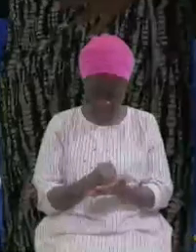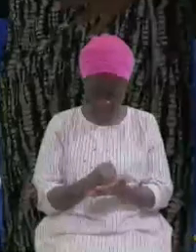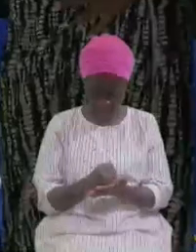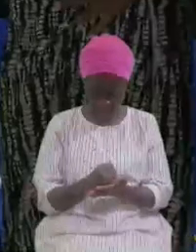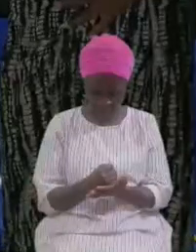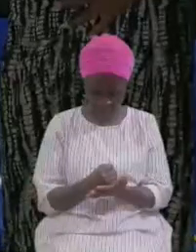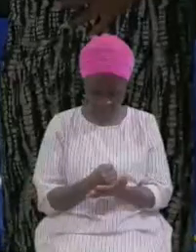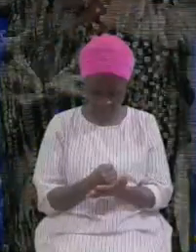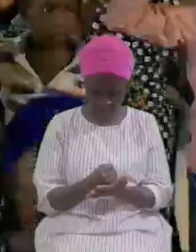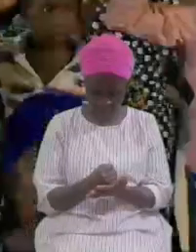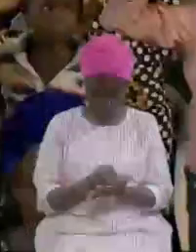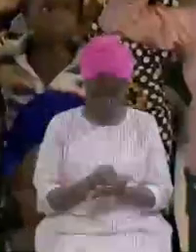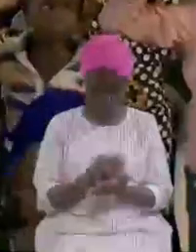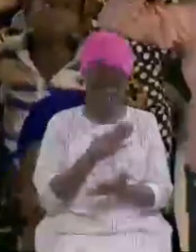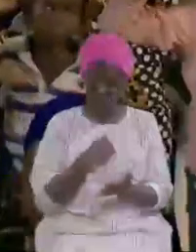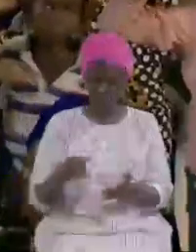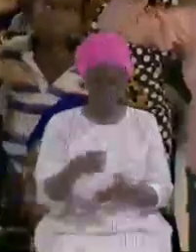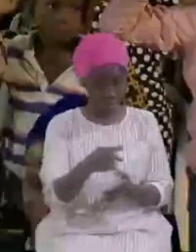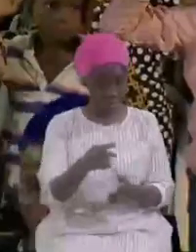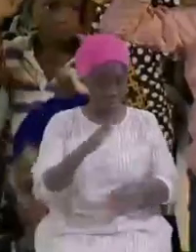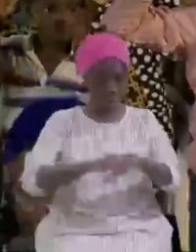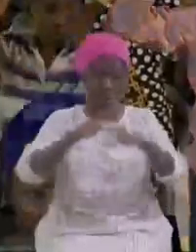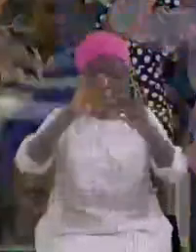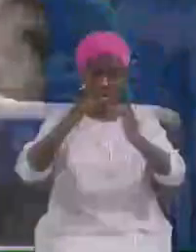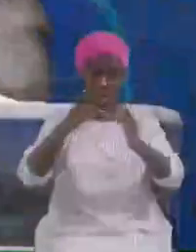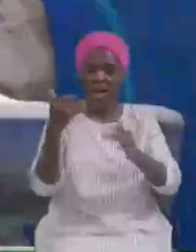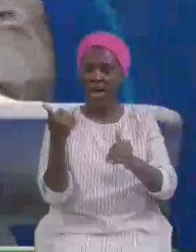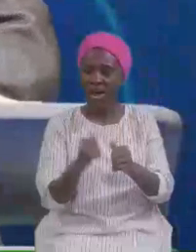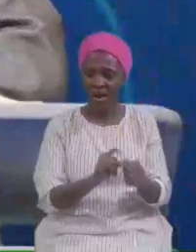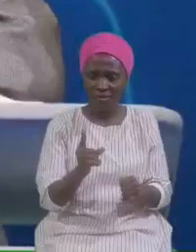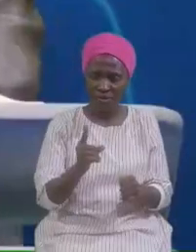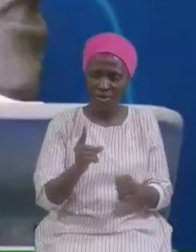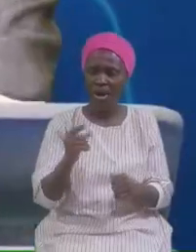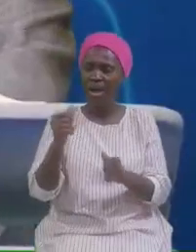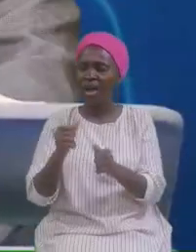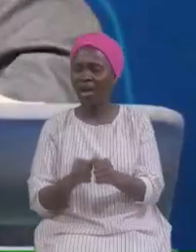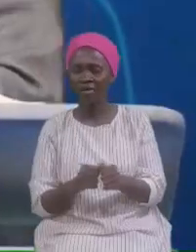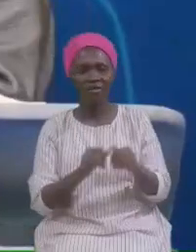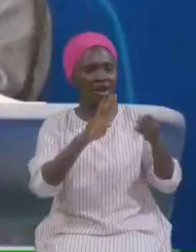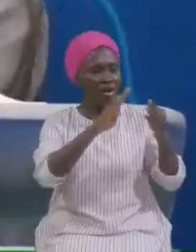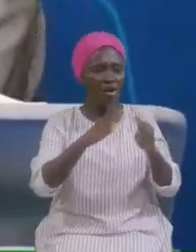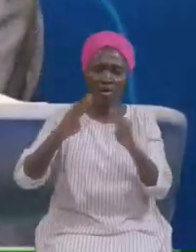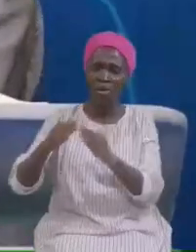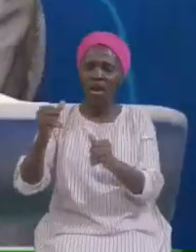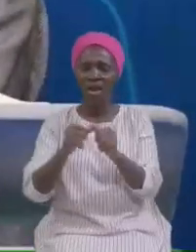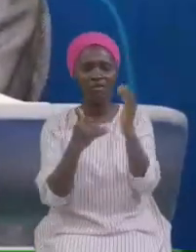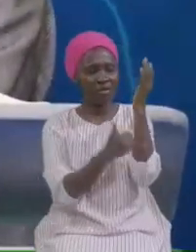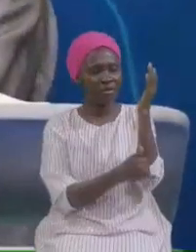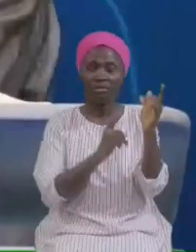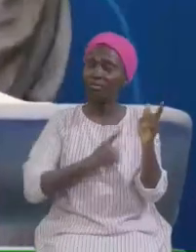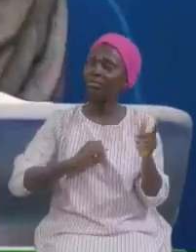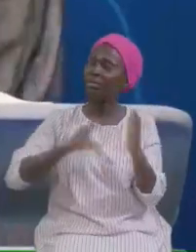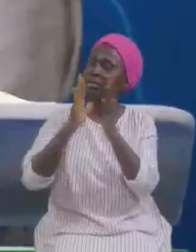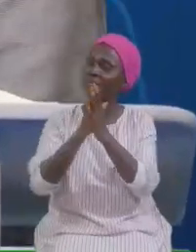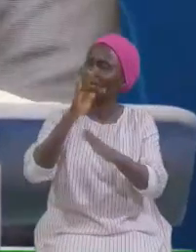Jésus. Tous ceux qui sont en ligne, partout, n'importe quelle assemblée, n'importe quelle communauté, n'importe quel pays, je prie Seigneur,